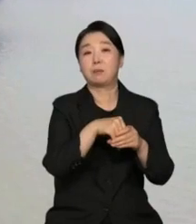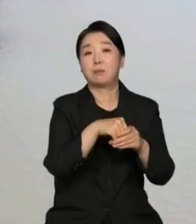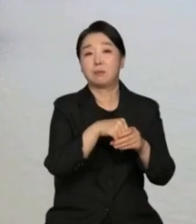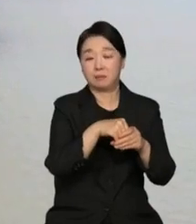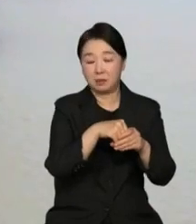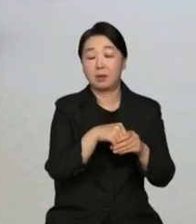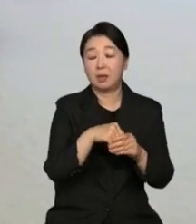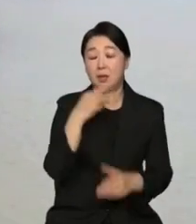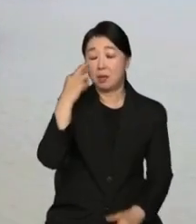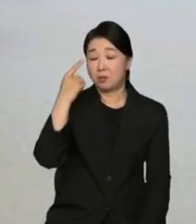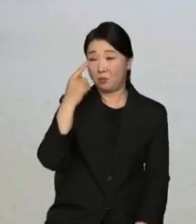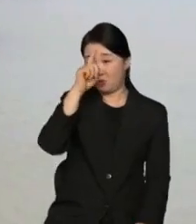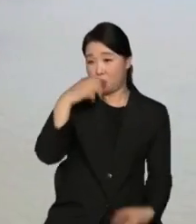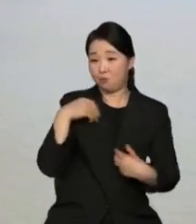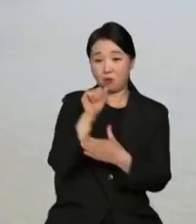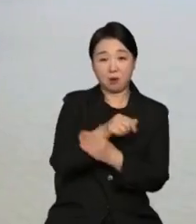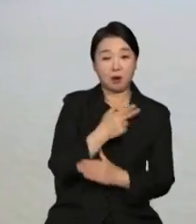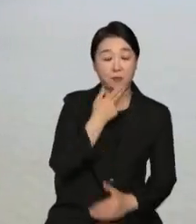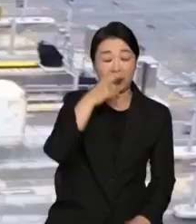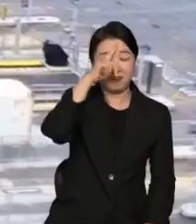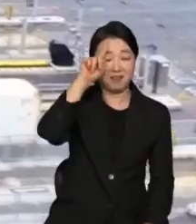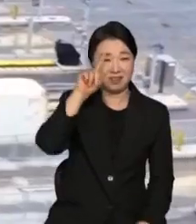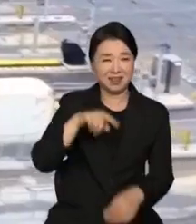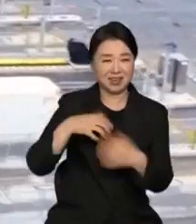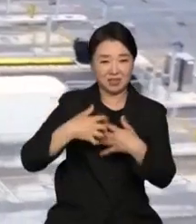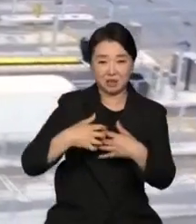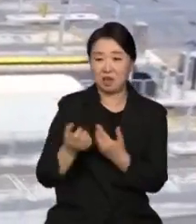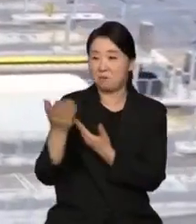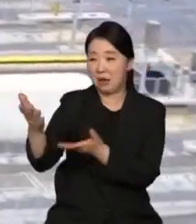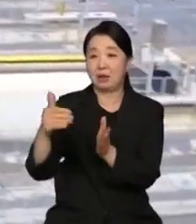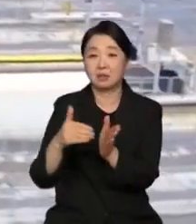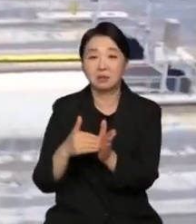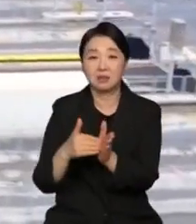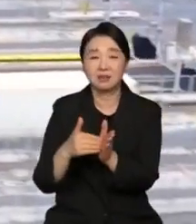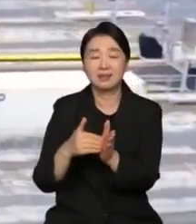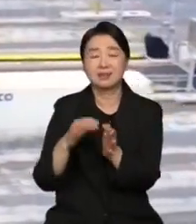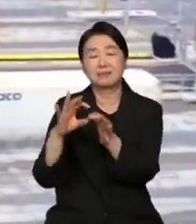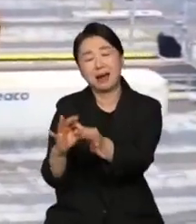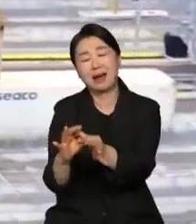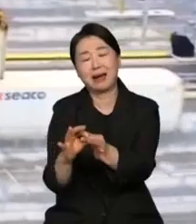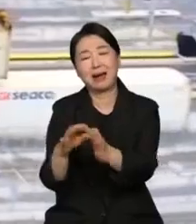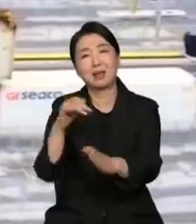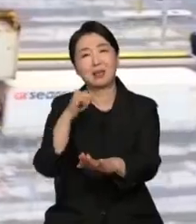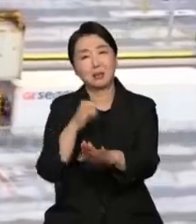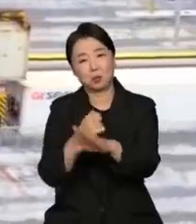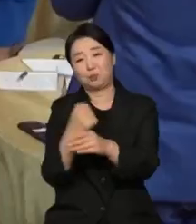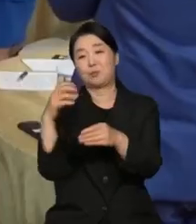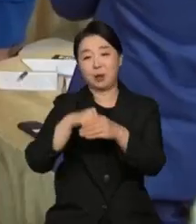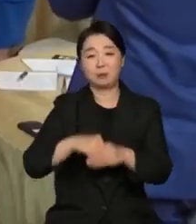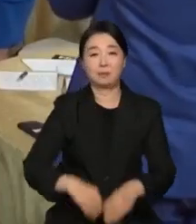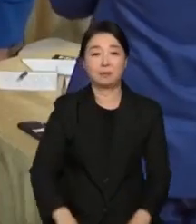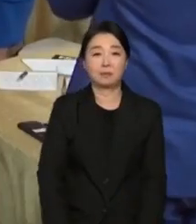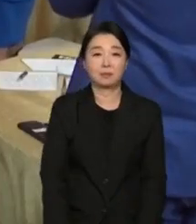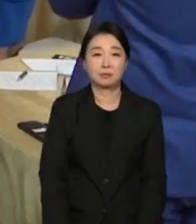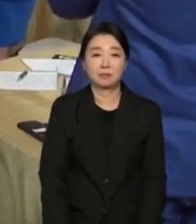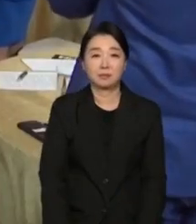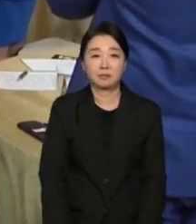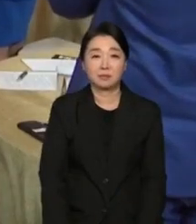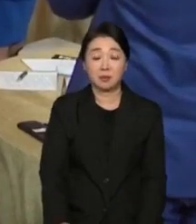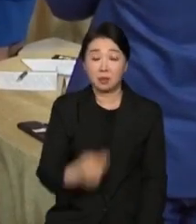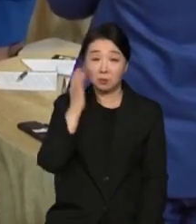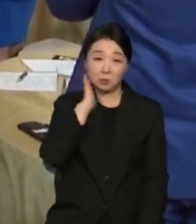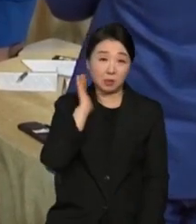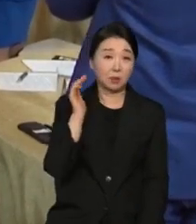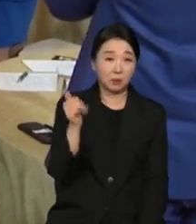미 정부 허가 없이 러시아에 기계 장비를 보내는데 연루됐다는 게 상무부 설명입니다. 조 바이든